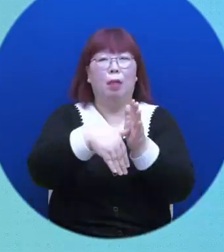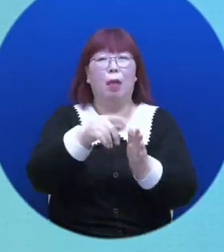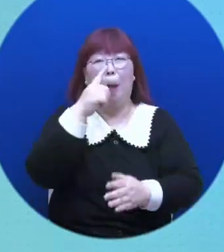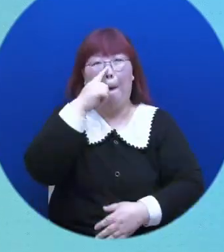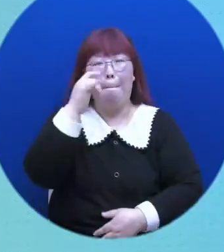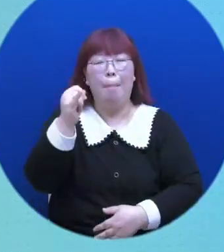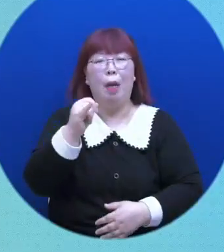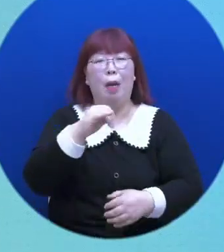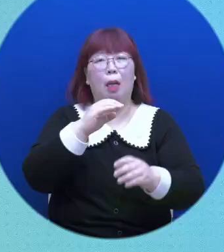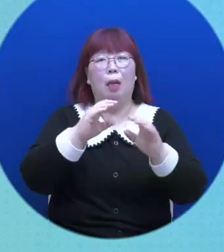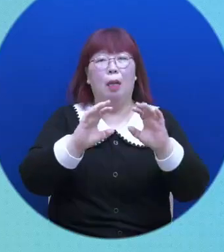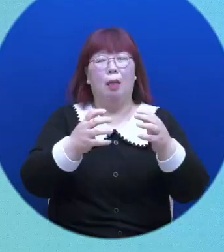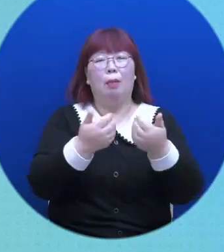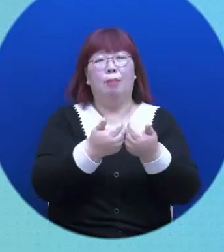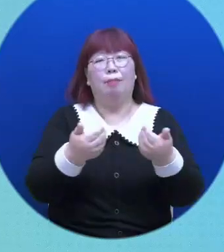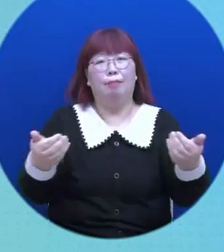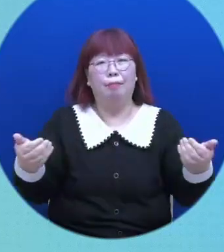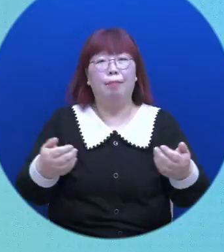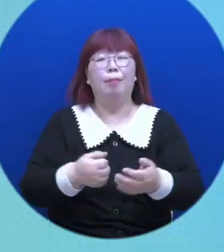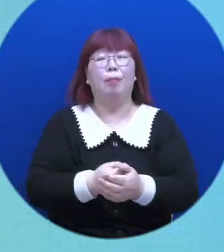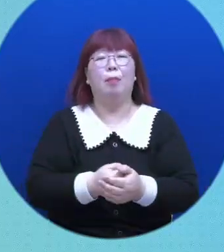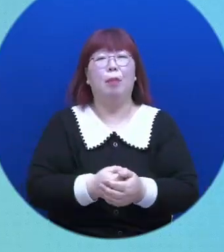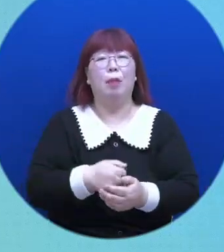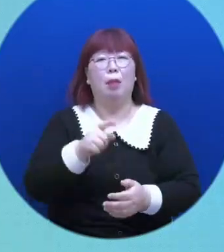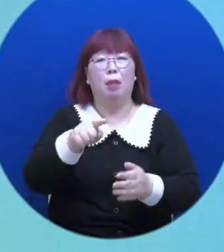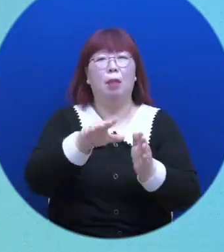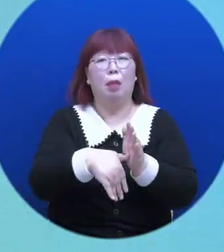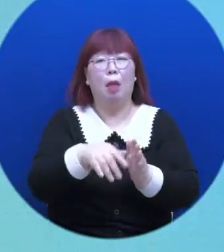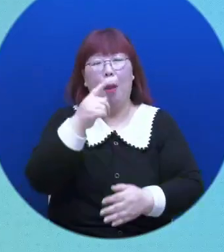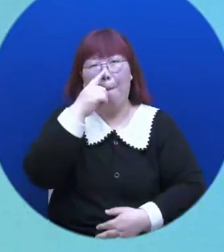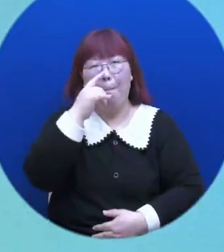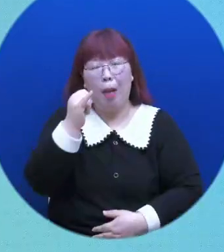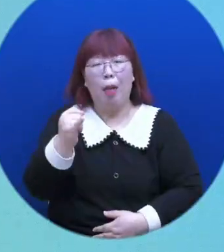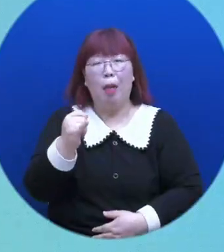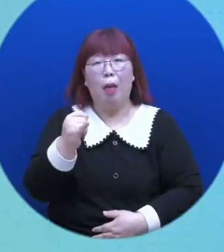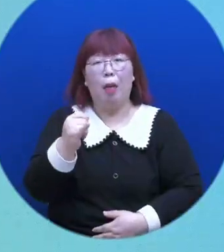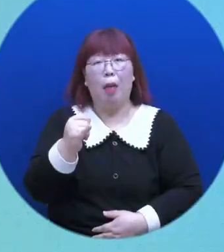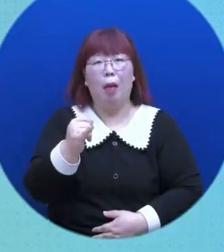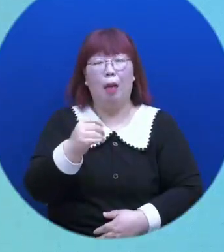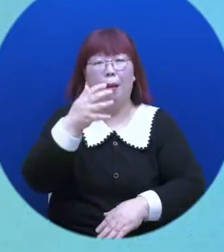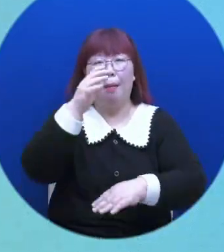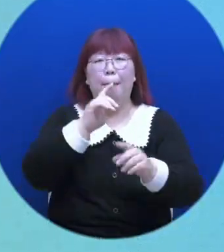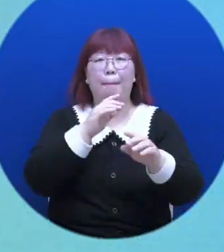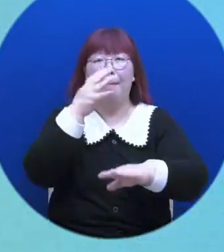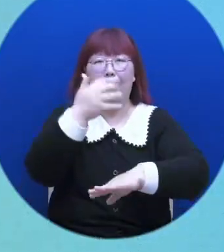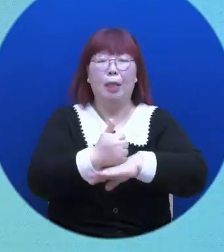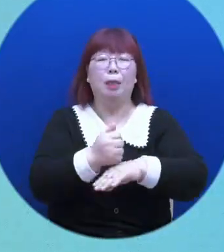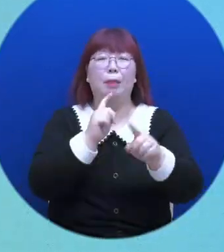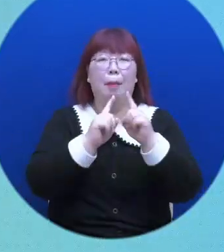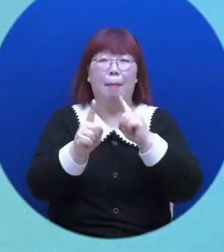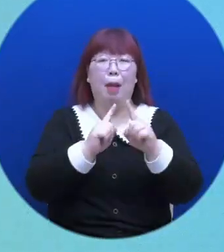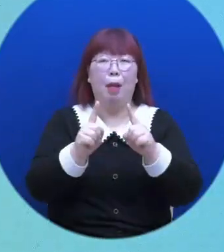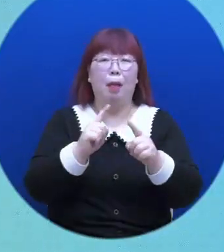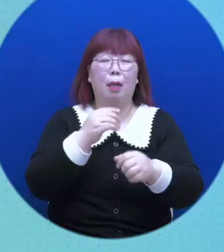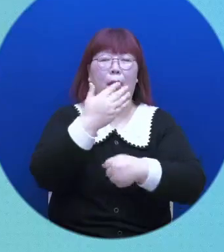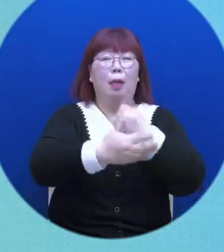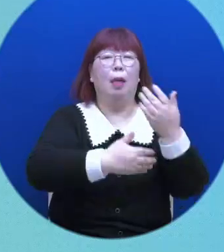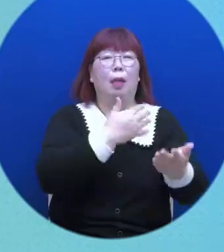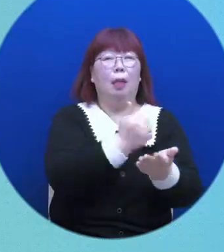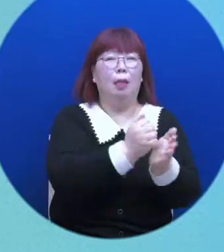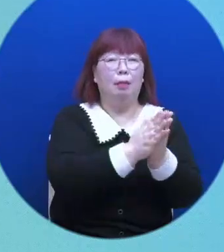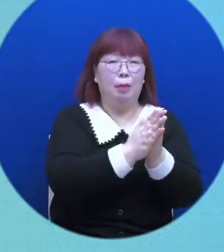세상을 떠났습니다. 그때 어머님이 저에게 유언을 한 게 있어요. 성경책을